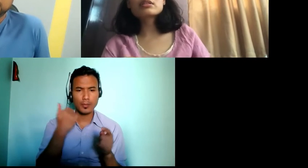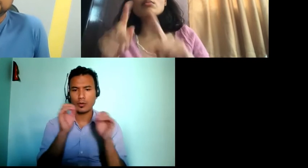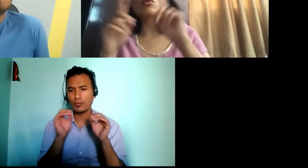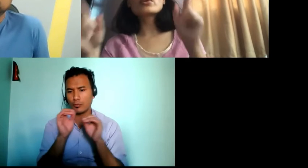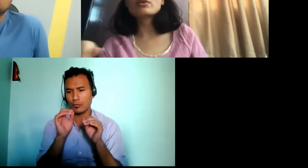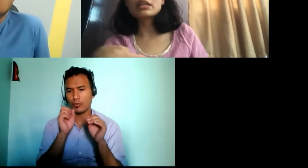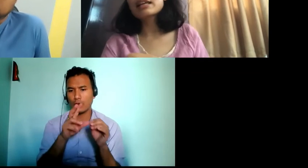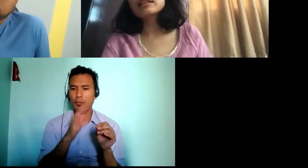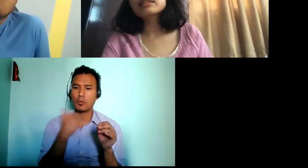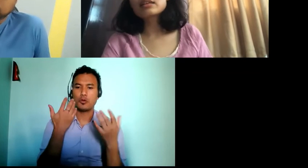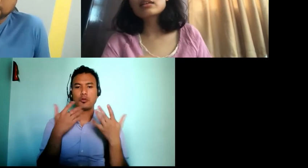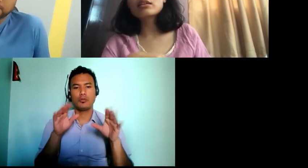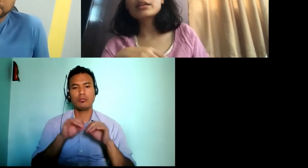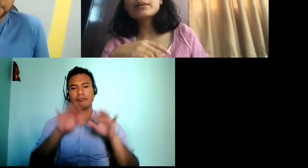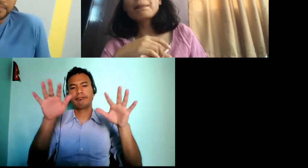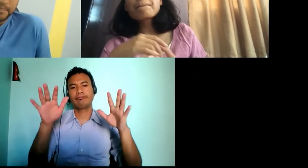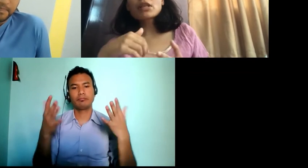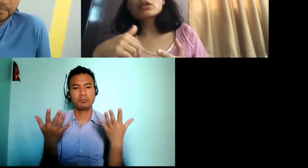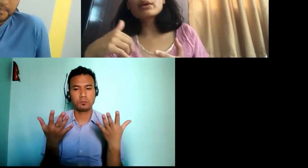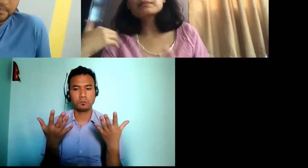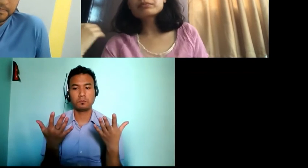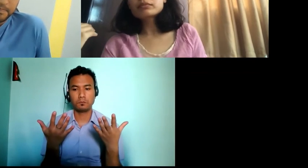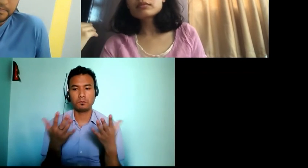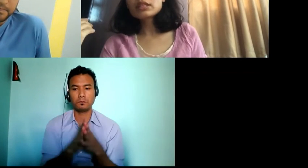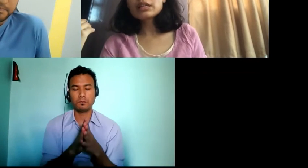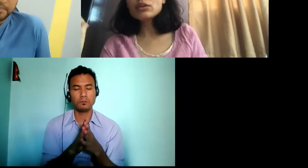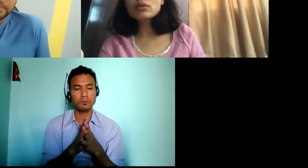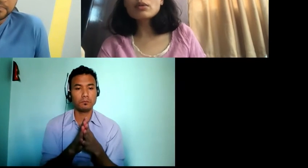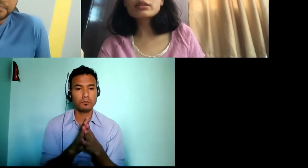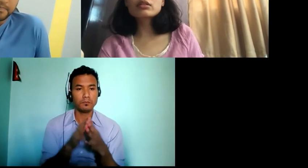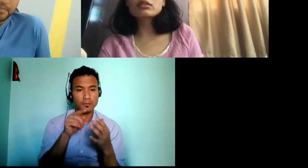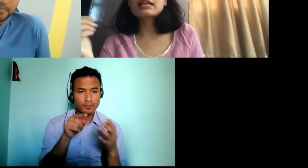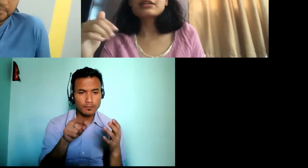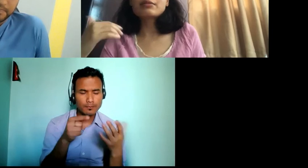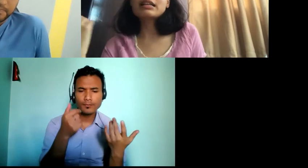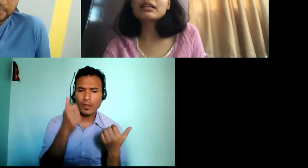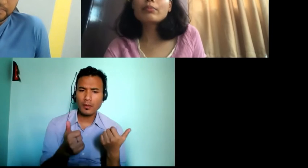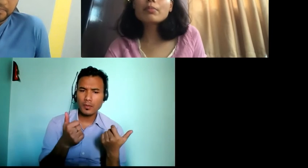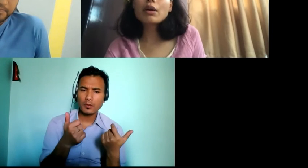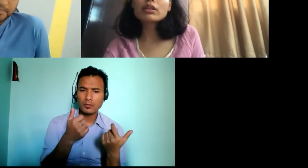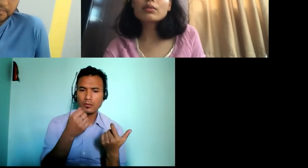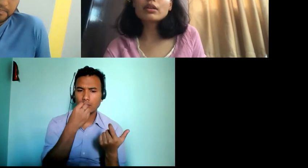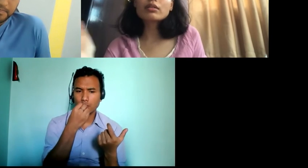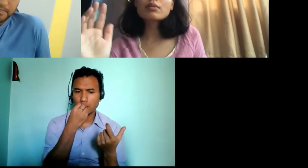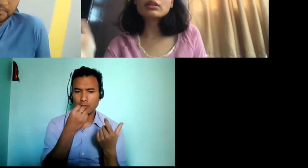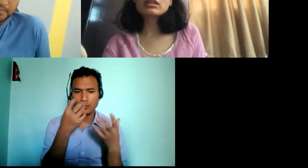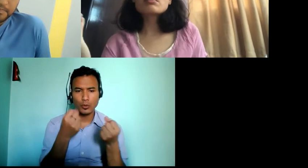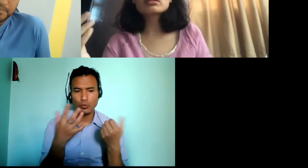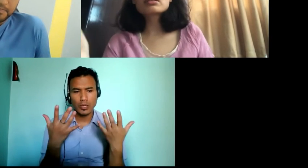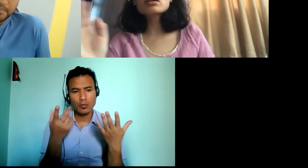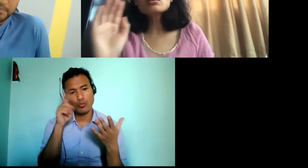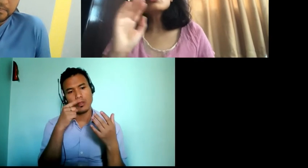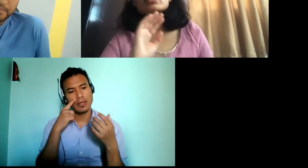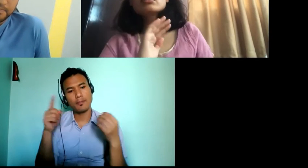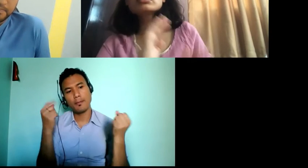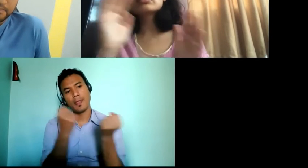बट स्टिल मर्यो भनेर राखिदिने होइन. अथवा यो अब त रासन पानी केही पनि पाउँदैन भनेको छ, भोलिदेखि बन्द